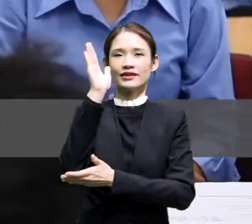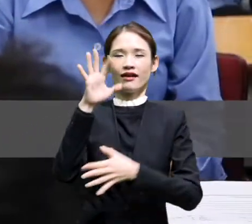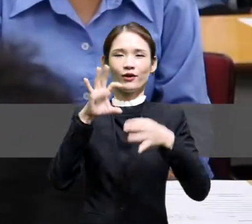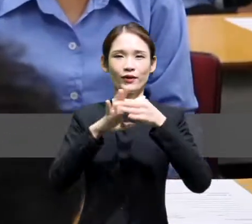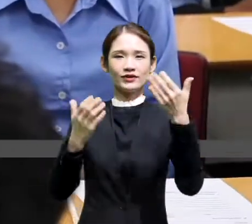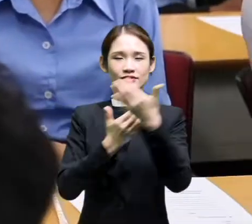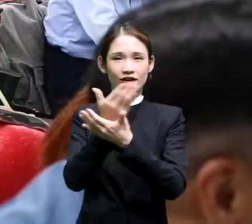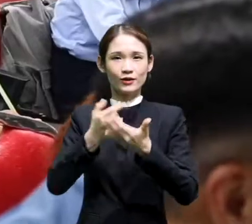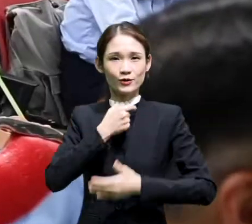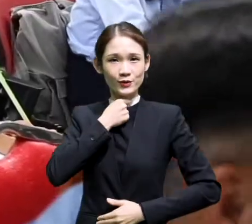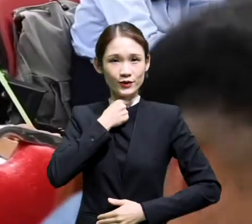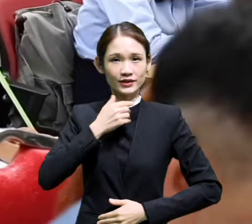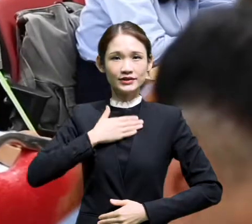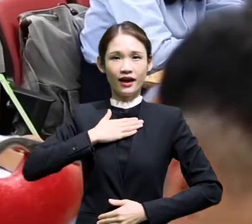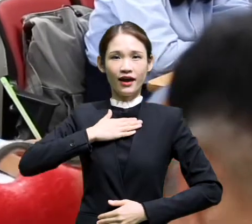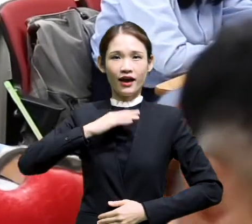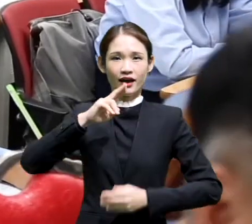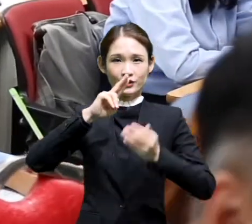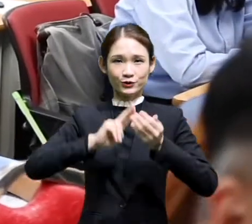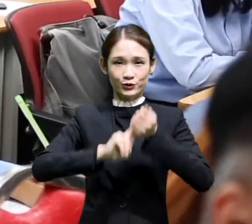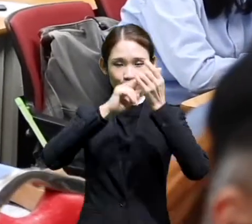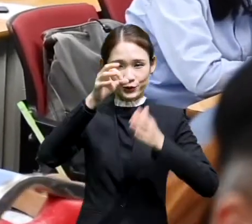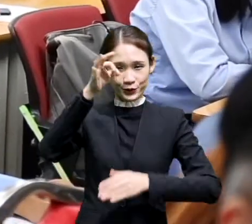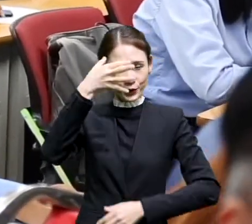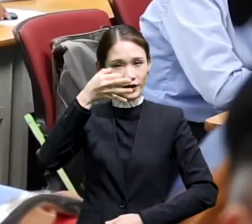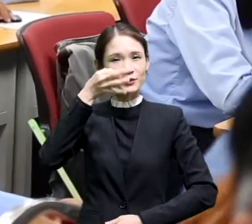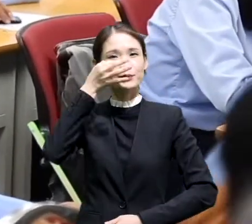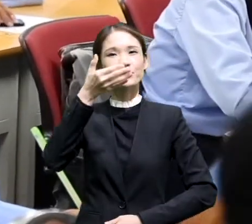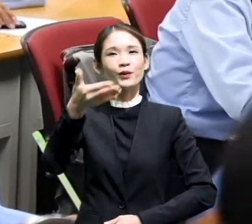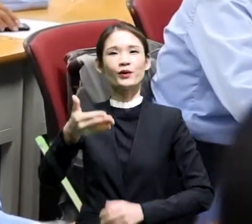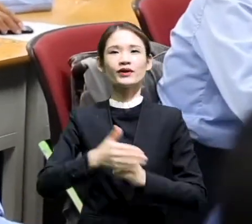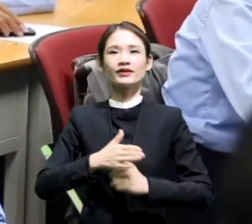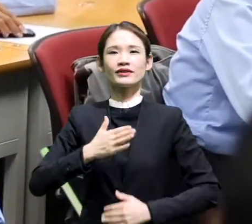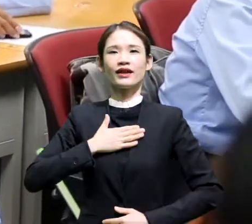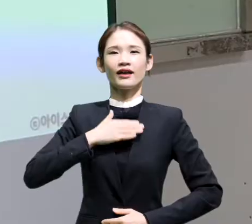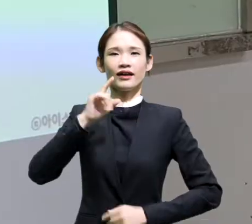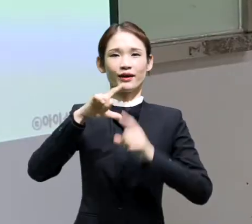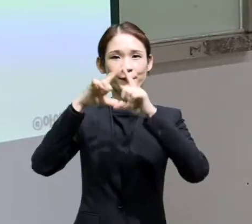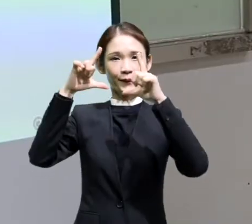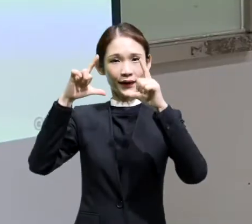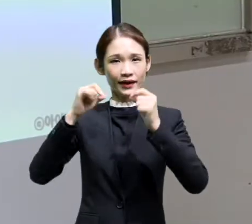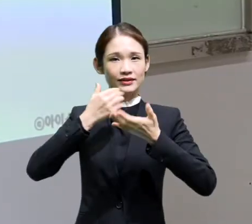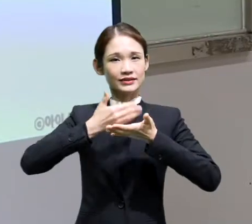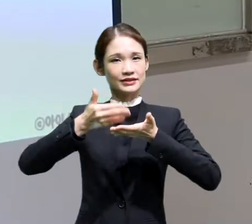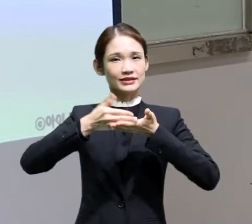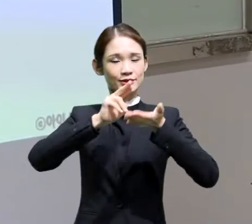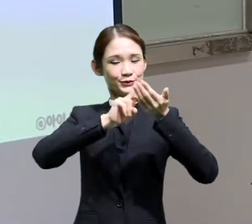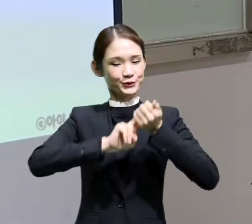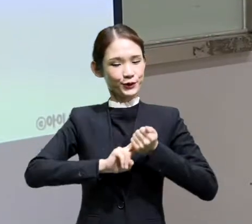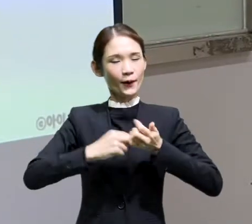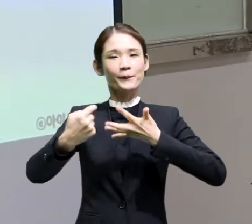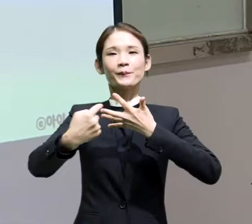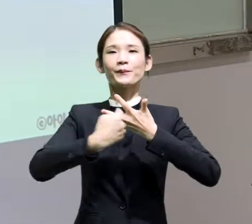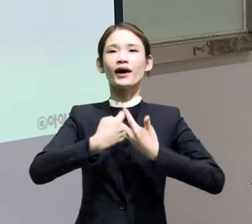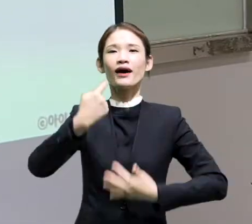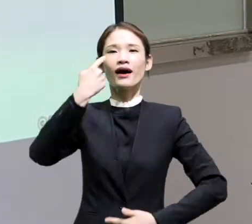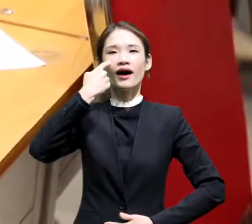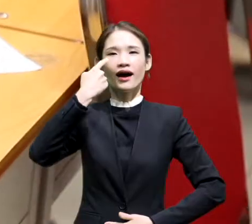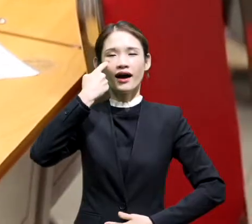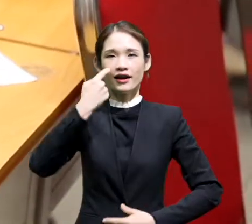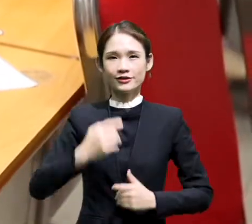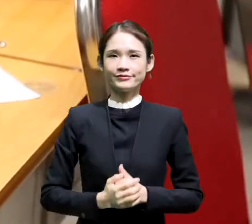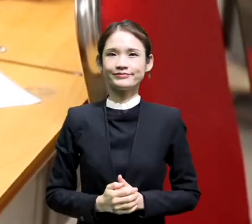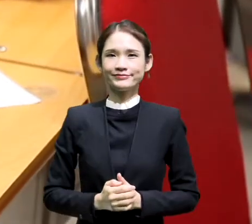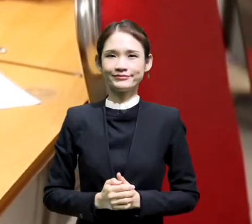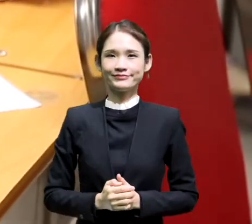of disabilities. Let me show you my magic. I will tell you which picture